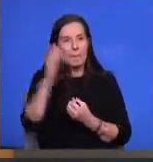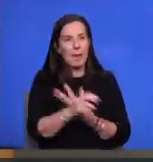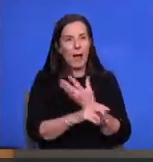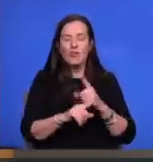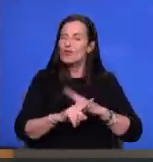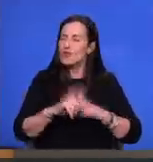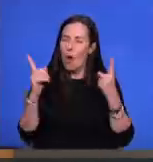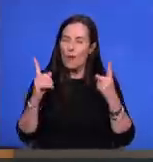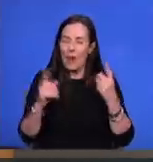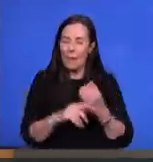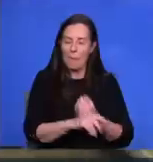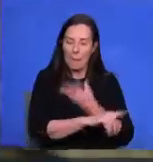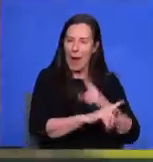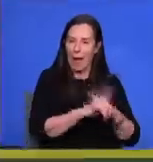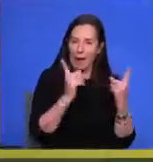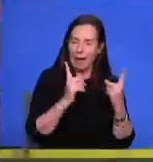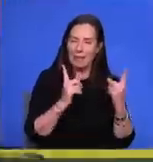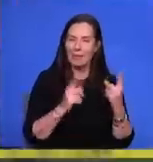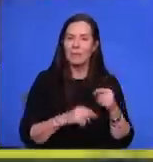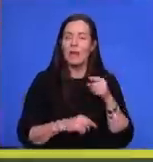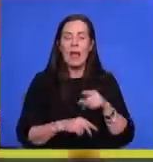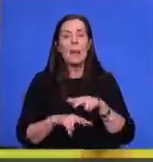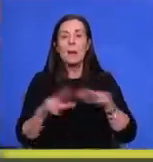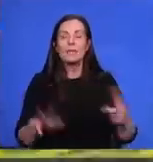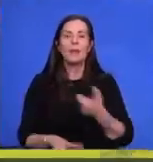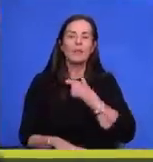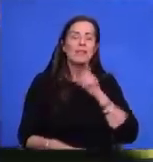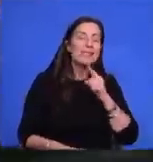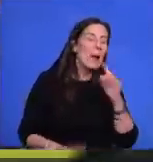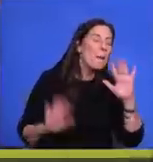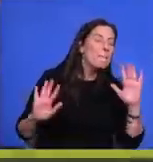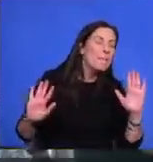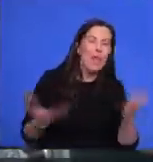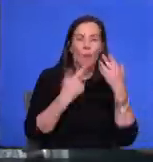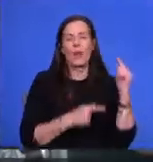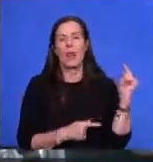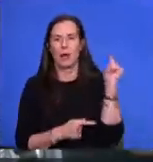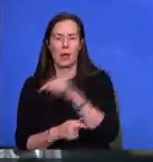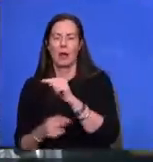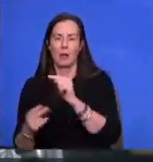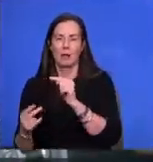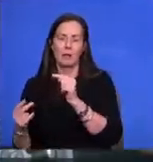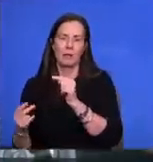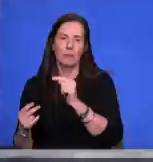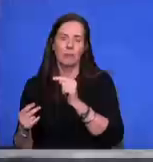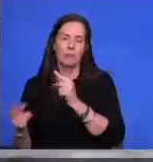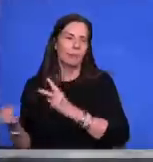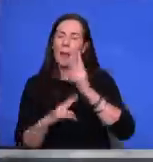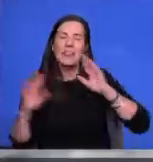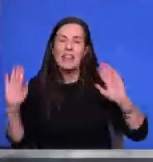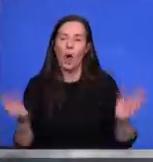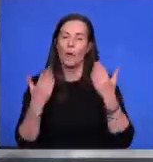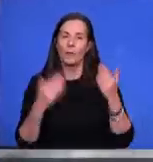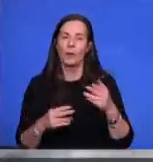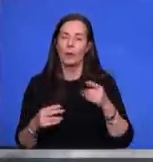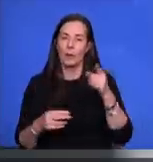שונה מפריחות החורף הרגילות. אלה מצבי חירום, צריך לטוס, ממש לטוס לעזרה רפואית אם זה קורה. בשערי